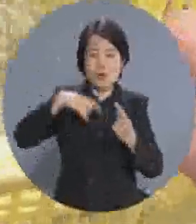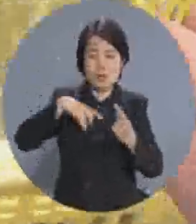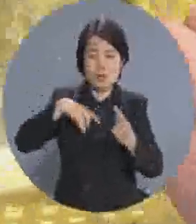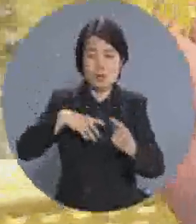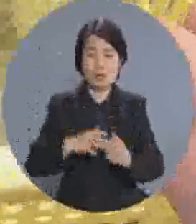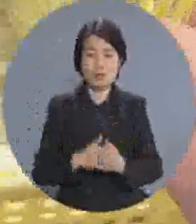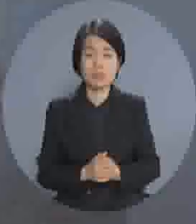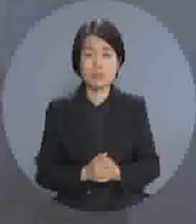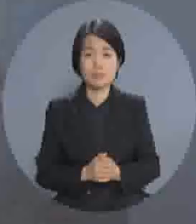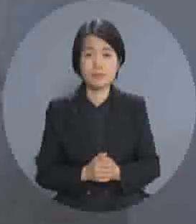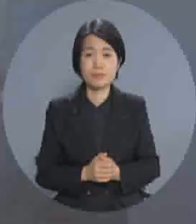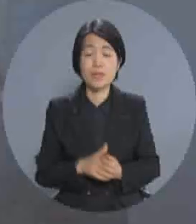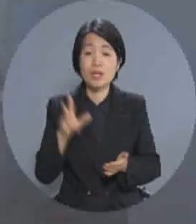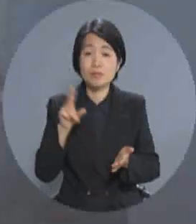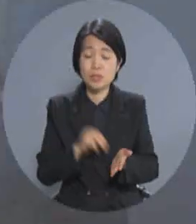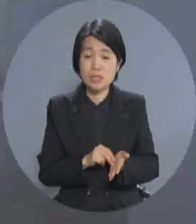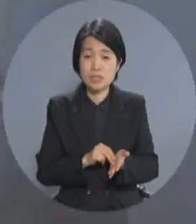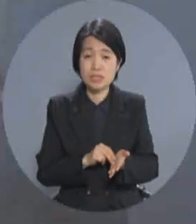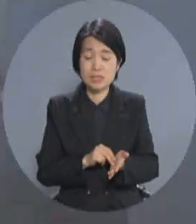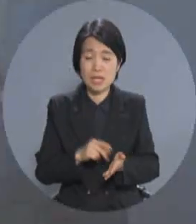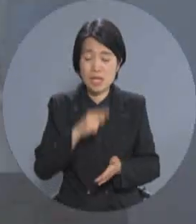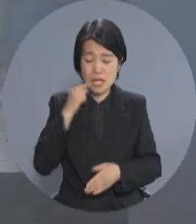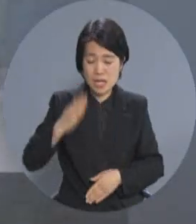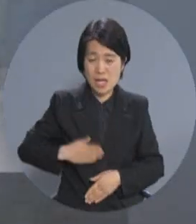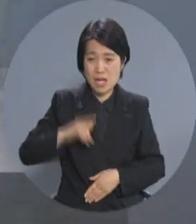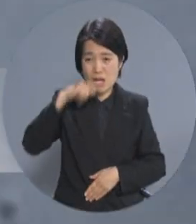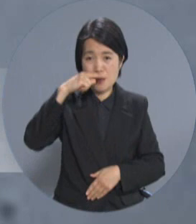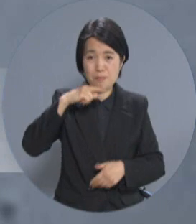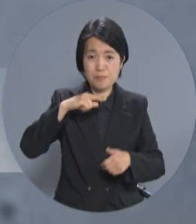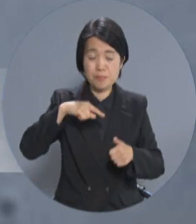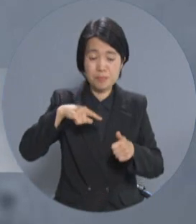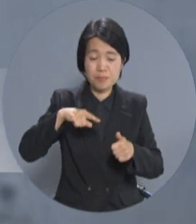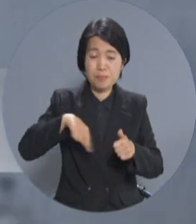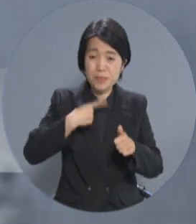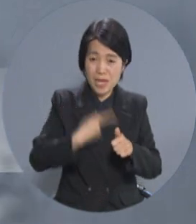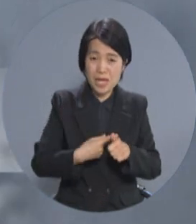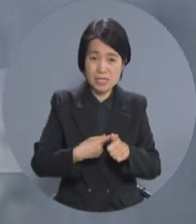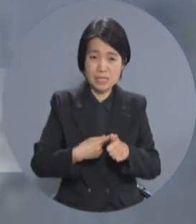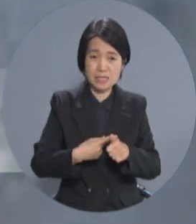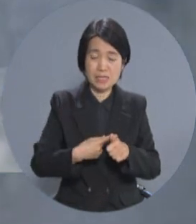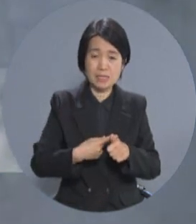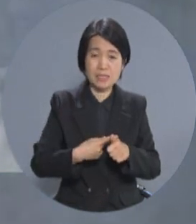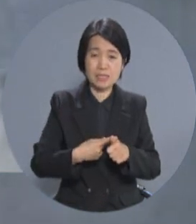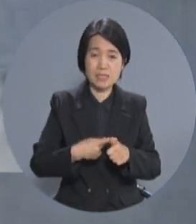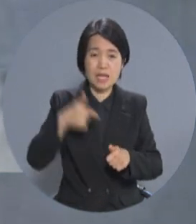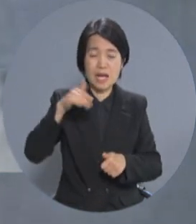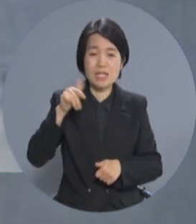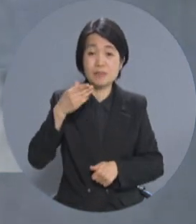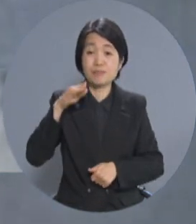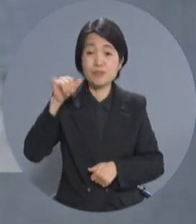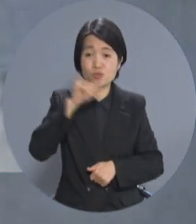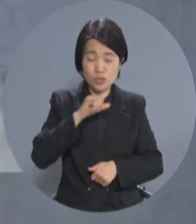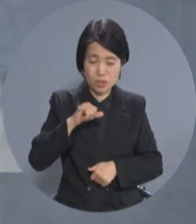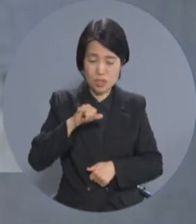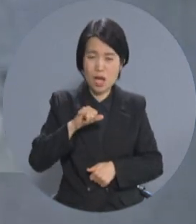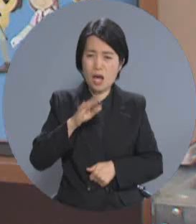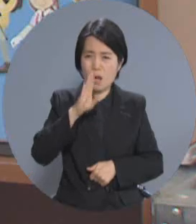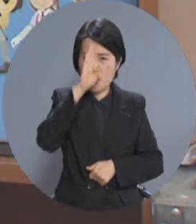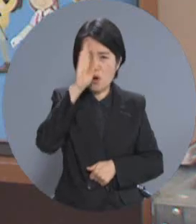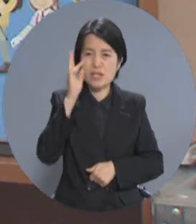보이기도 했습니다 문제는 간의 기생하는 간 흡충의 경우 건강에 치명적인 질환을 불러올 수 있다는